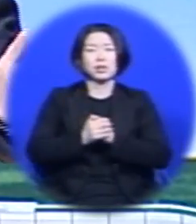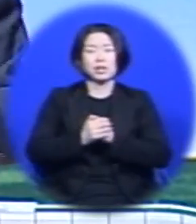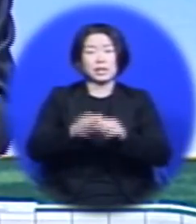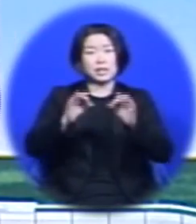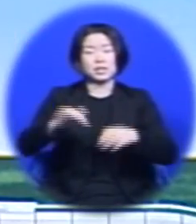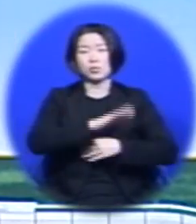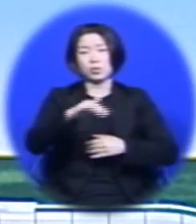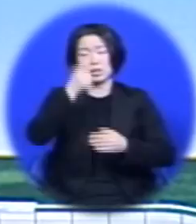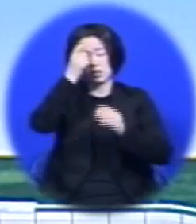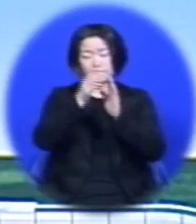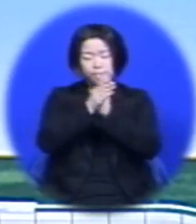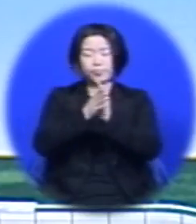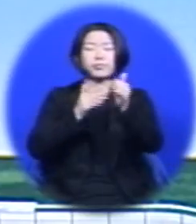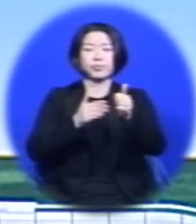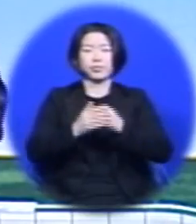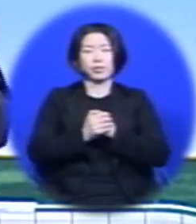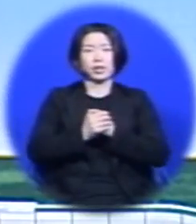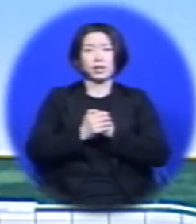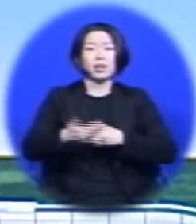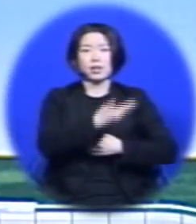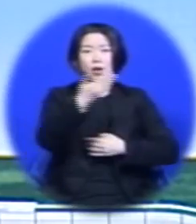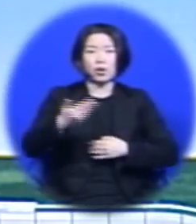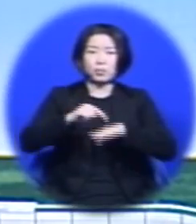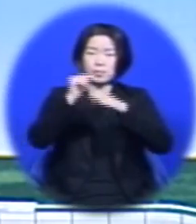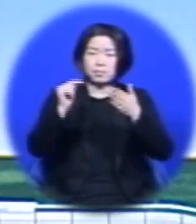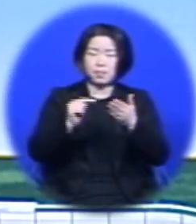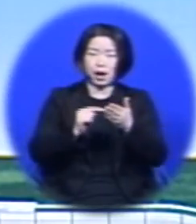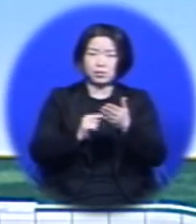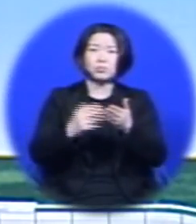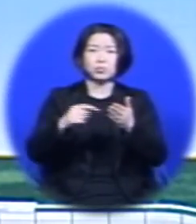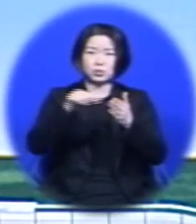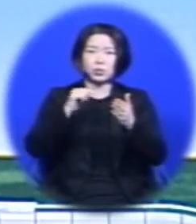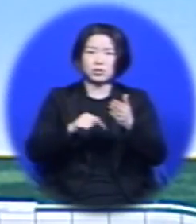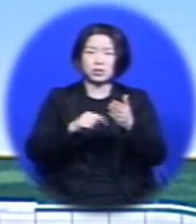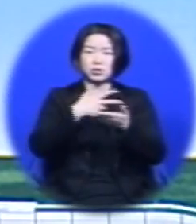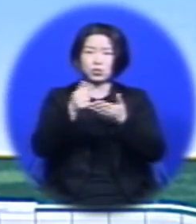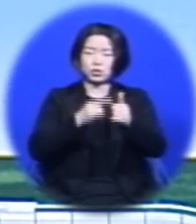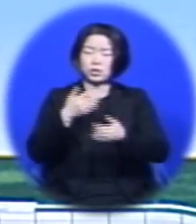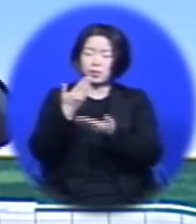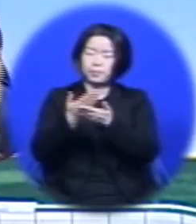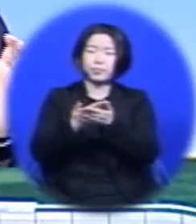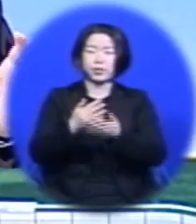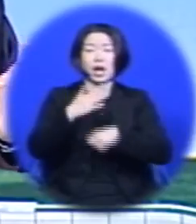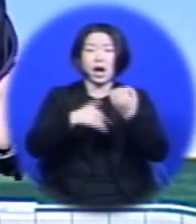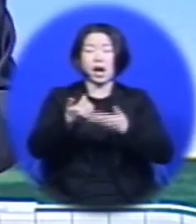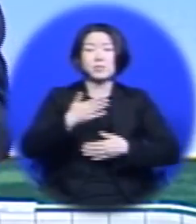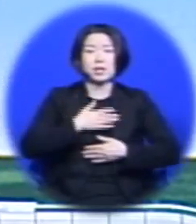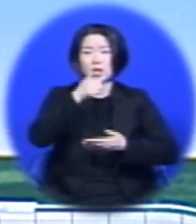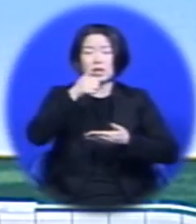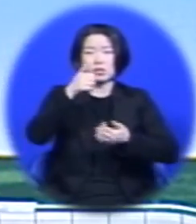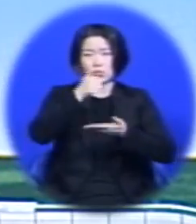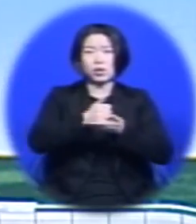우리 기도 합시다 여러분 여러분의 마음으로 주님께 구하십시오 하나님 제가 조회 종으로 더 이상